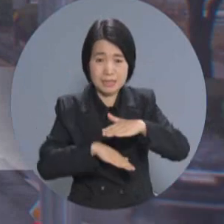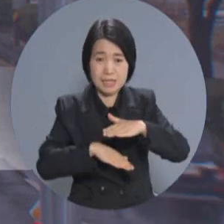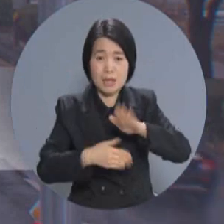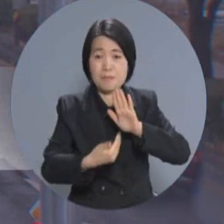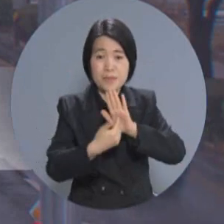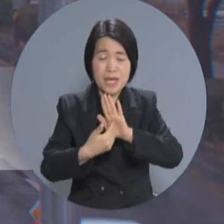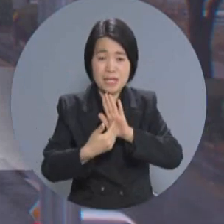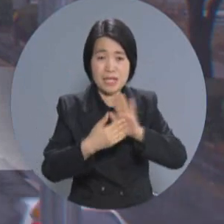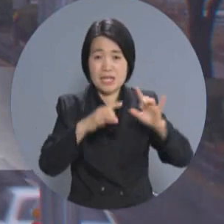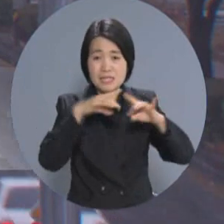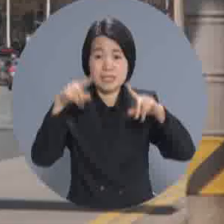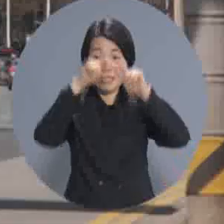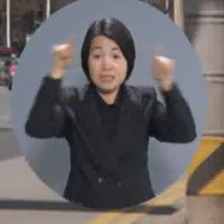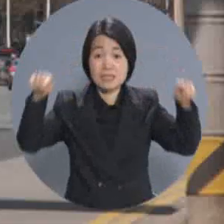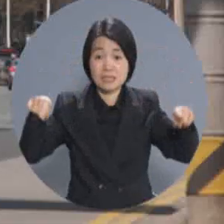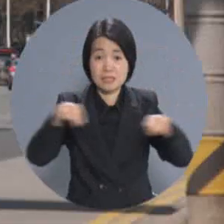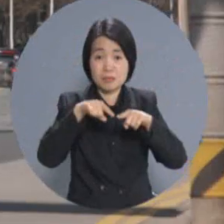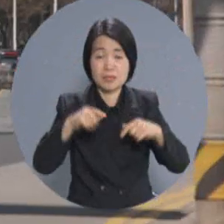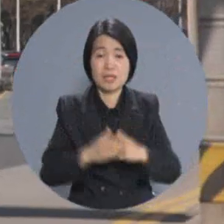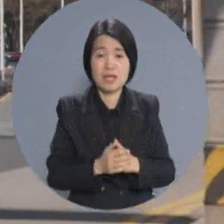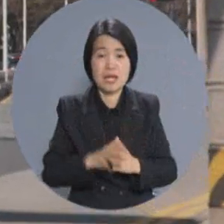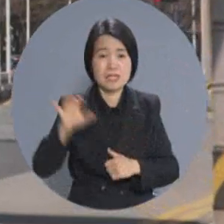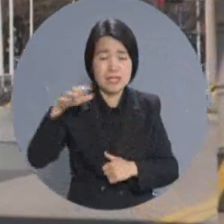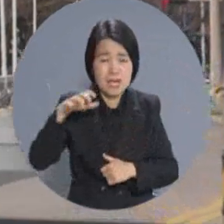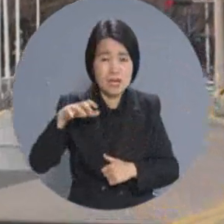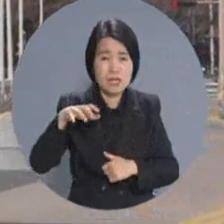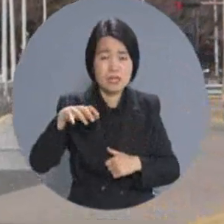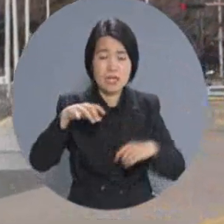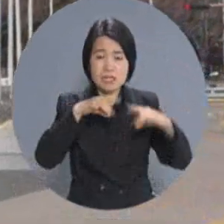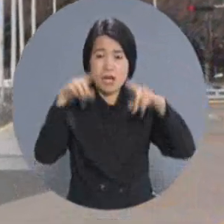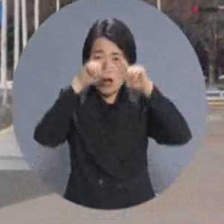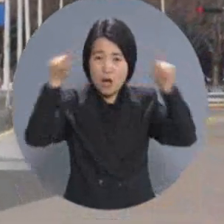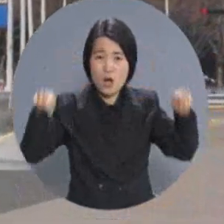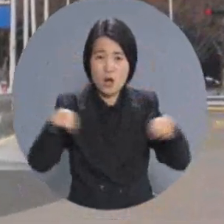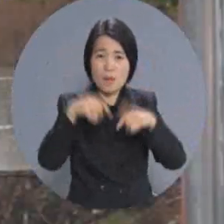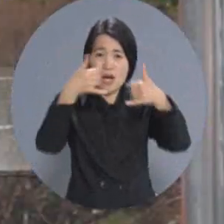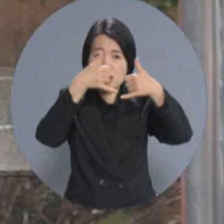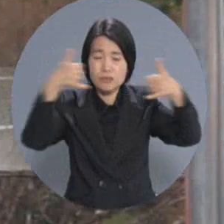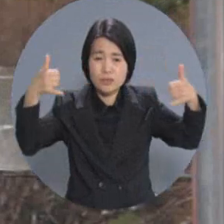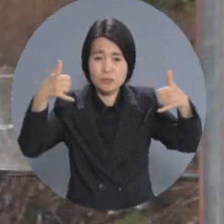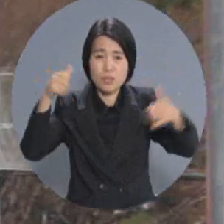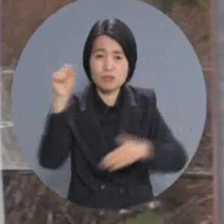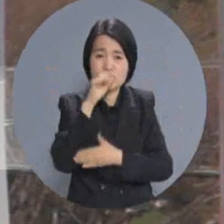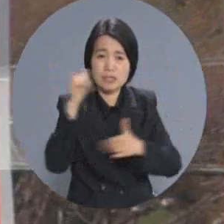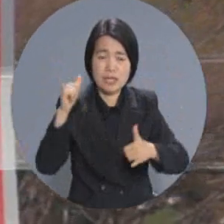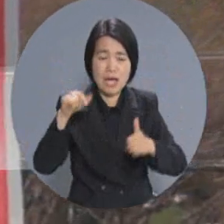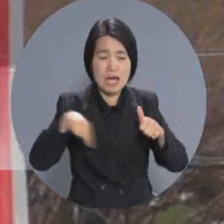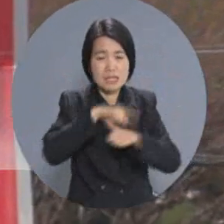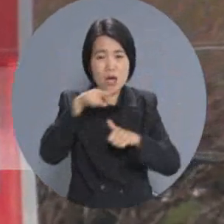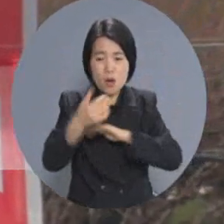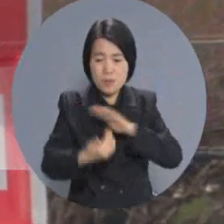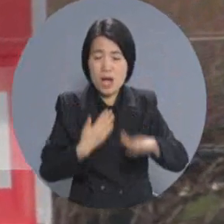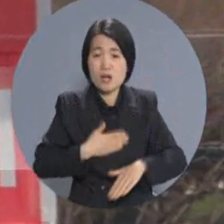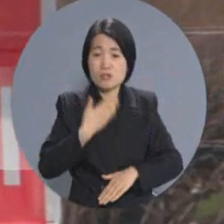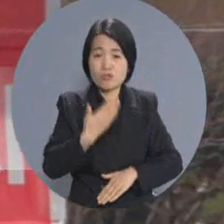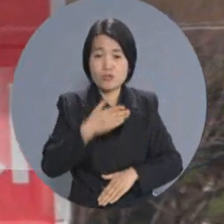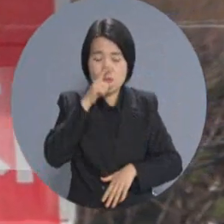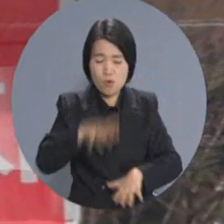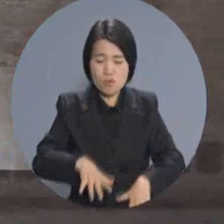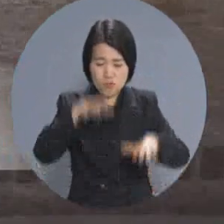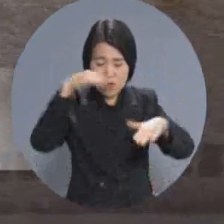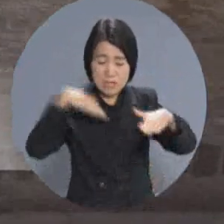진입 차단 시설입니다. 사이렌과 전광판, 현수막으로 운전자에게 상황을 미리 알려